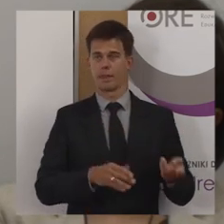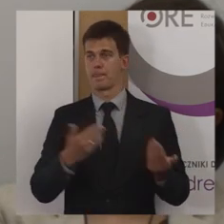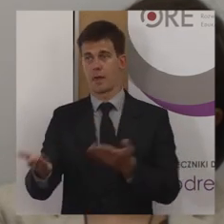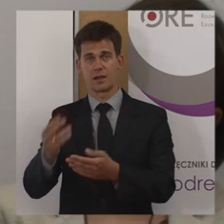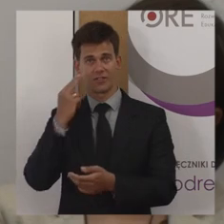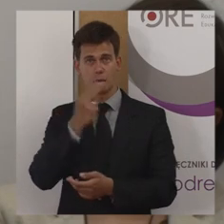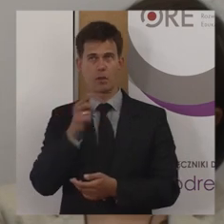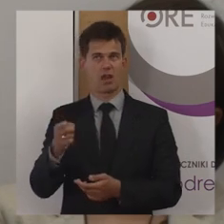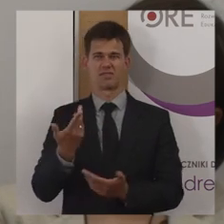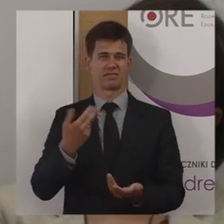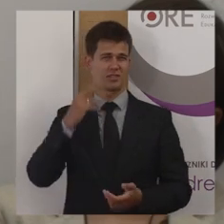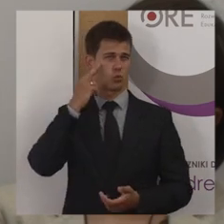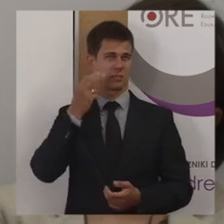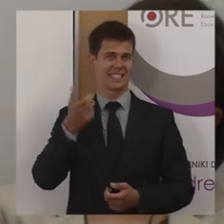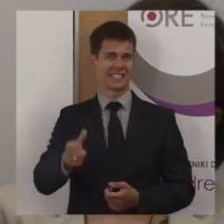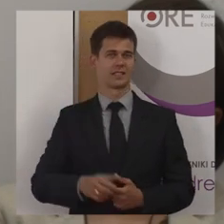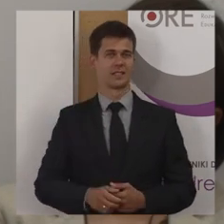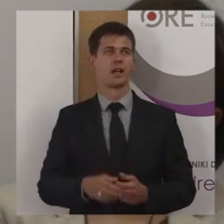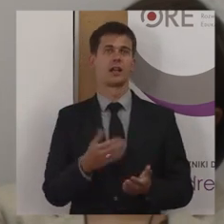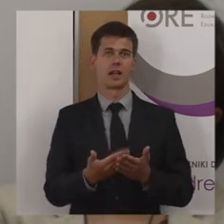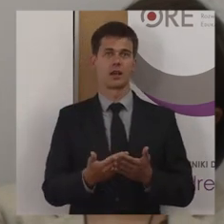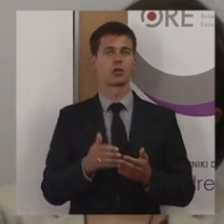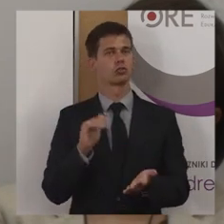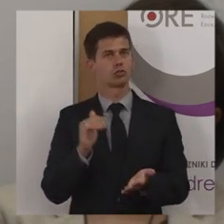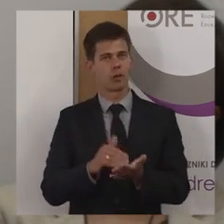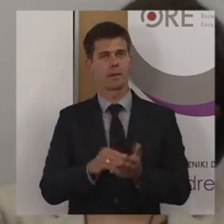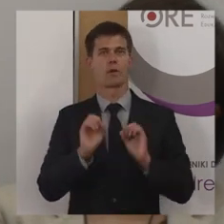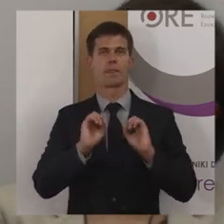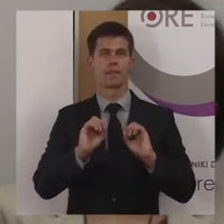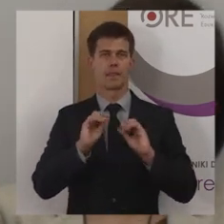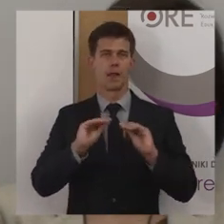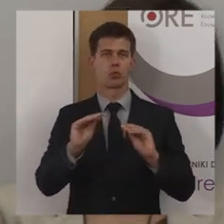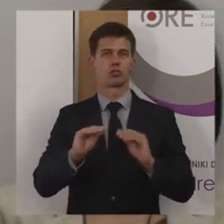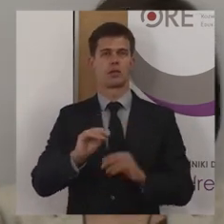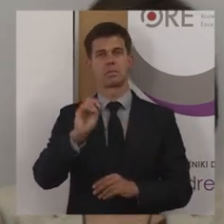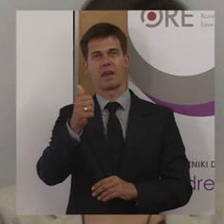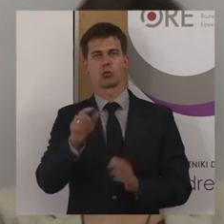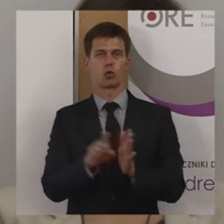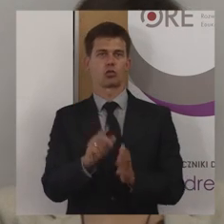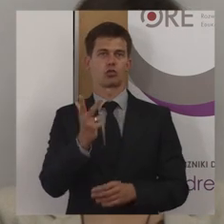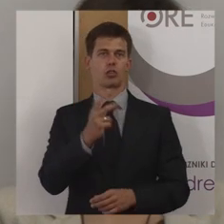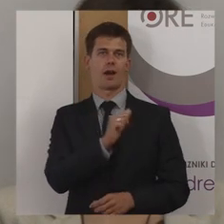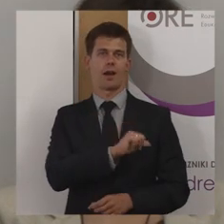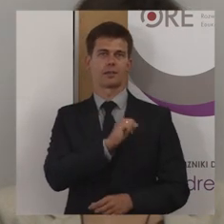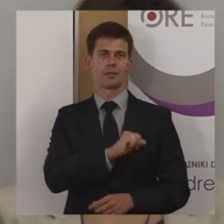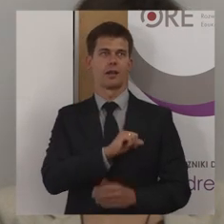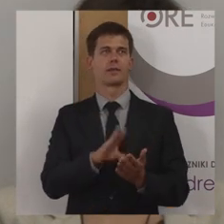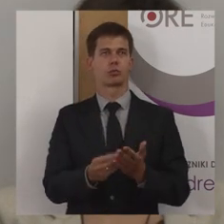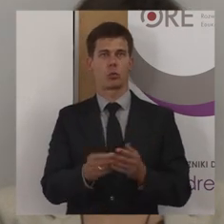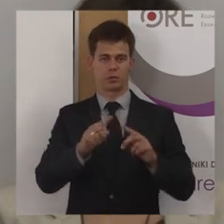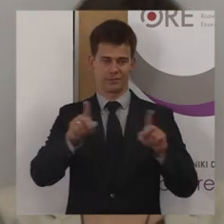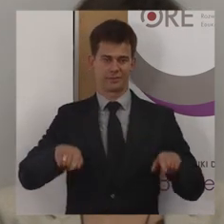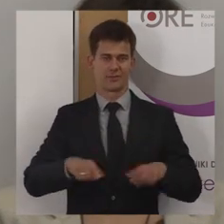trzeba tego. I tutaj tak bardzo ważna jest ta edukacja na poziomie 1-3, żeby dzieci najpierw, tak jak siostra Więckowska to robi, narysować plan serwetki, żeby